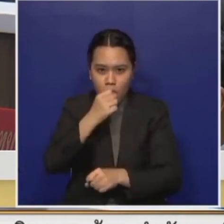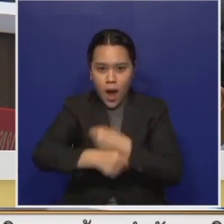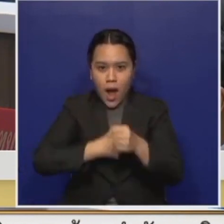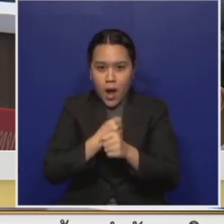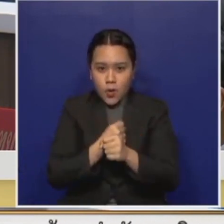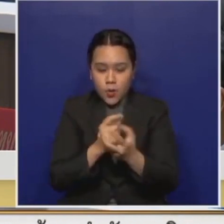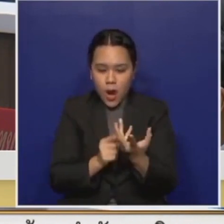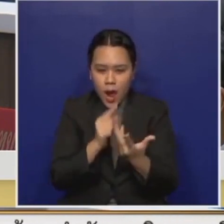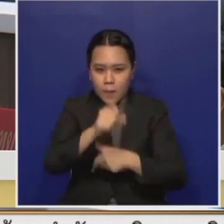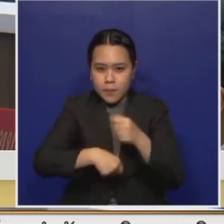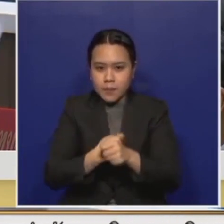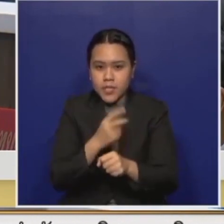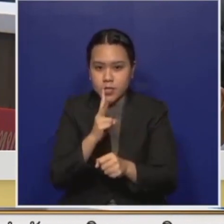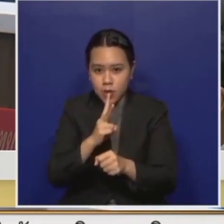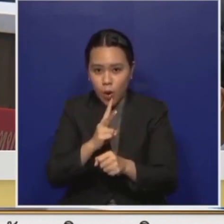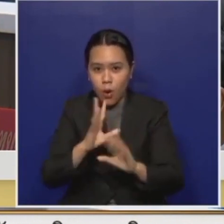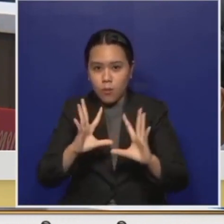2 ปีก็จะหมดเดอนเมษา